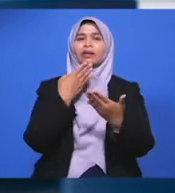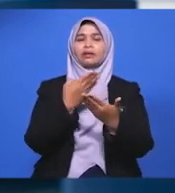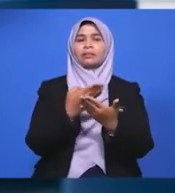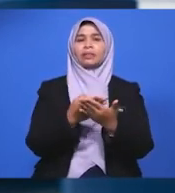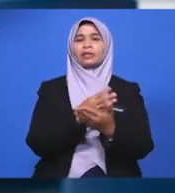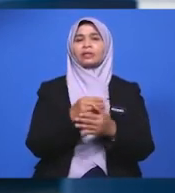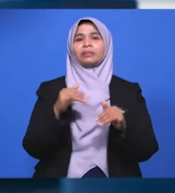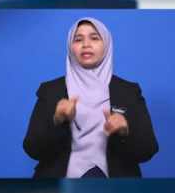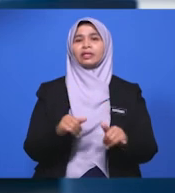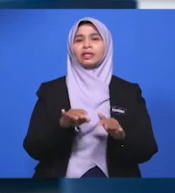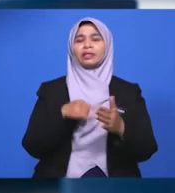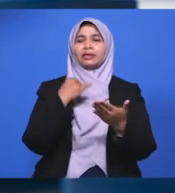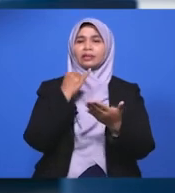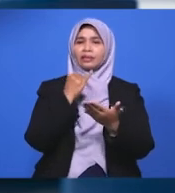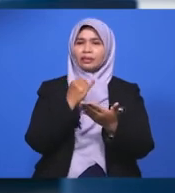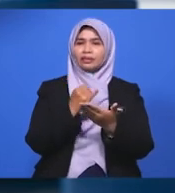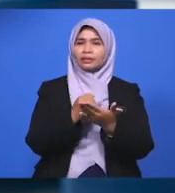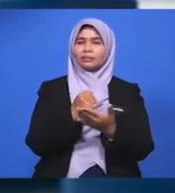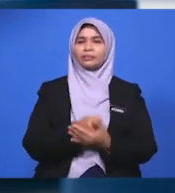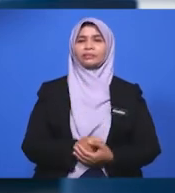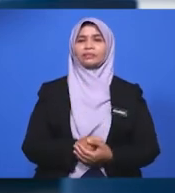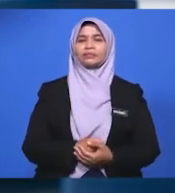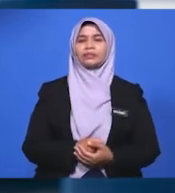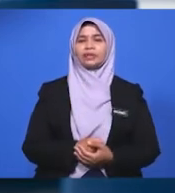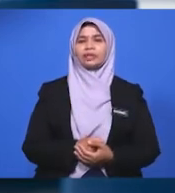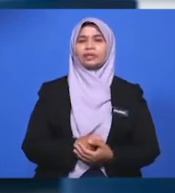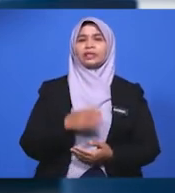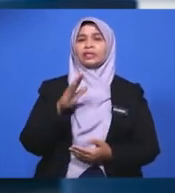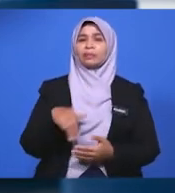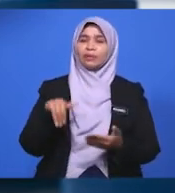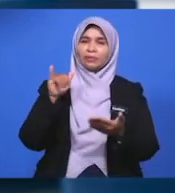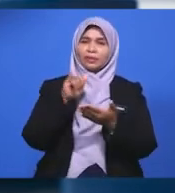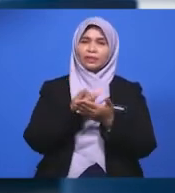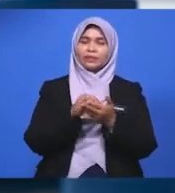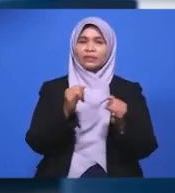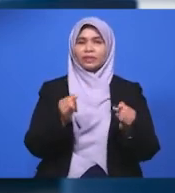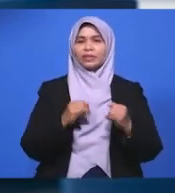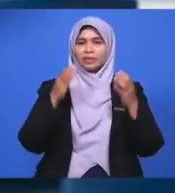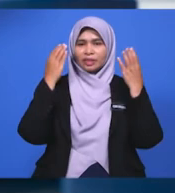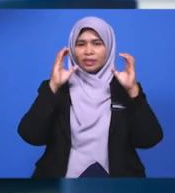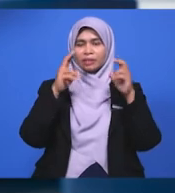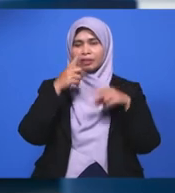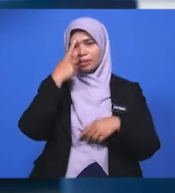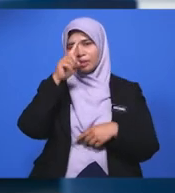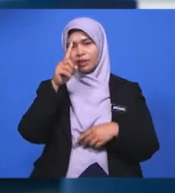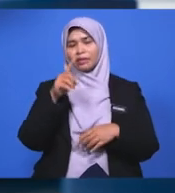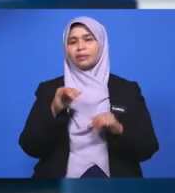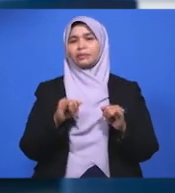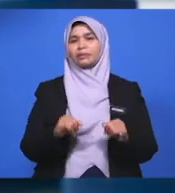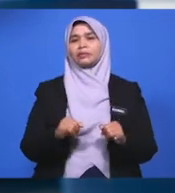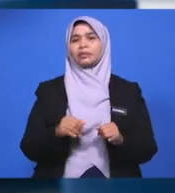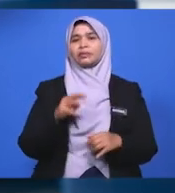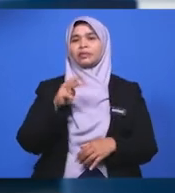dan meninggalkan kejahatan, ya. Sebelum itu, izinkan cikgu untuk